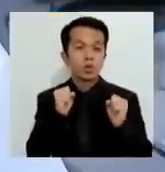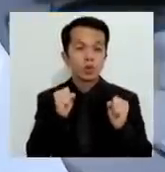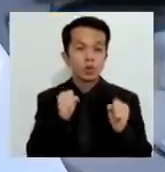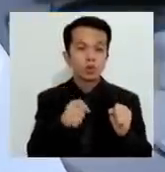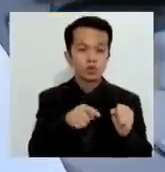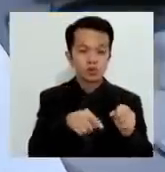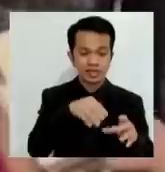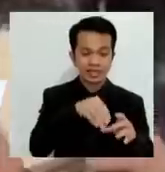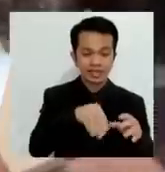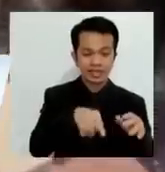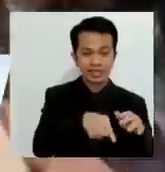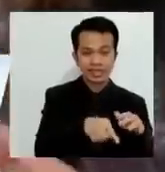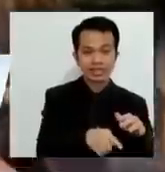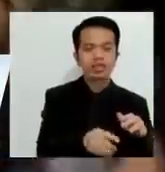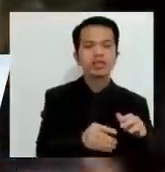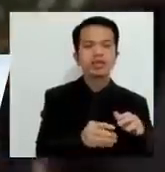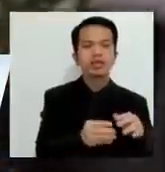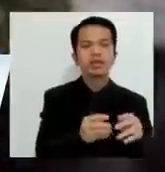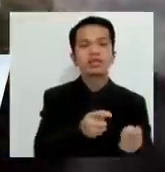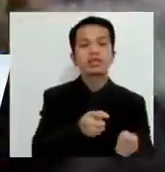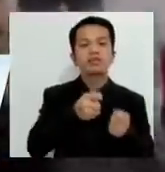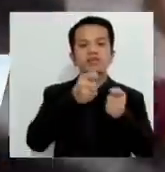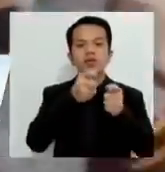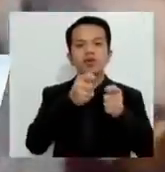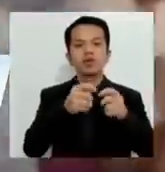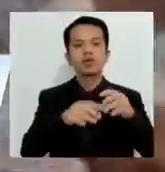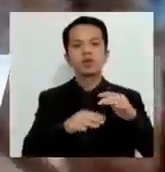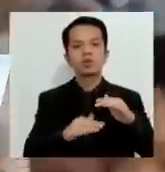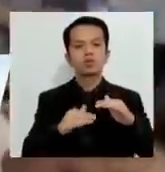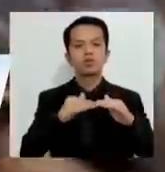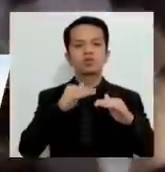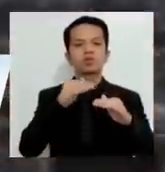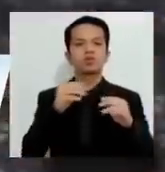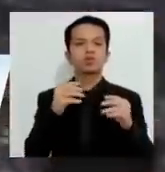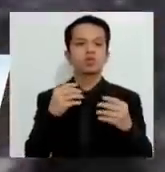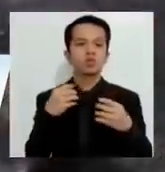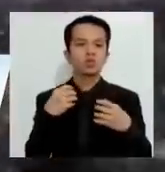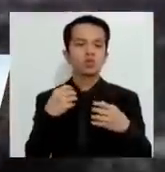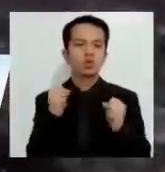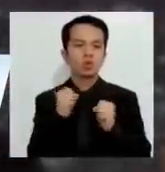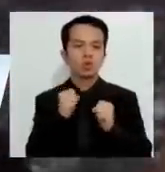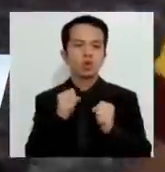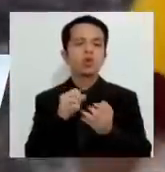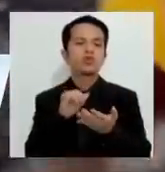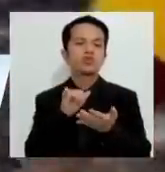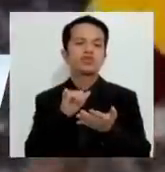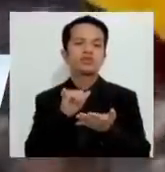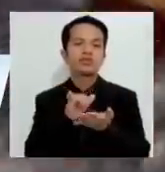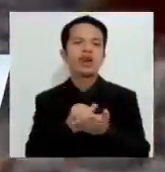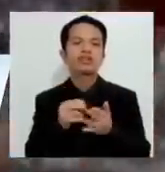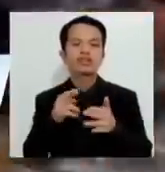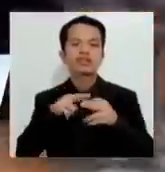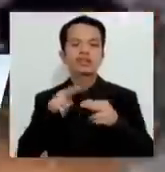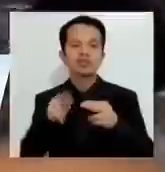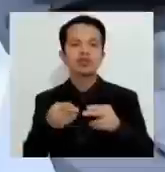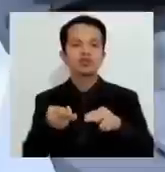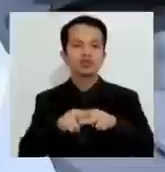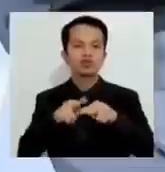tubig, pumaibabaw siya. Mataas yung posibilidad na upwelling ito kasi lalo na ngayon na amihan,